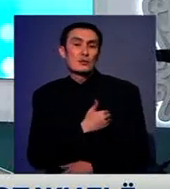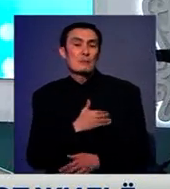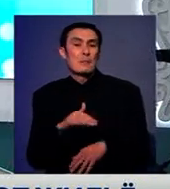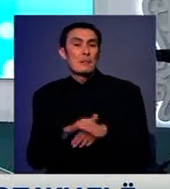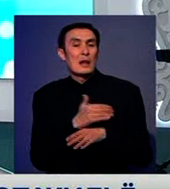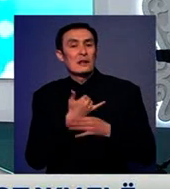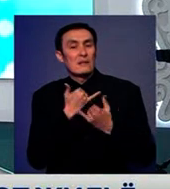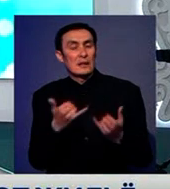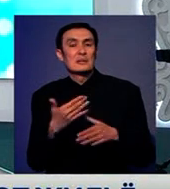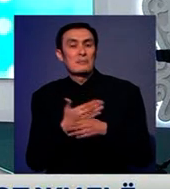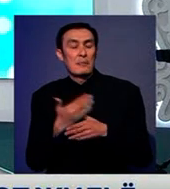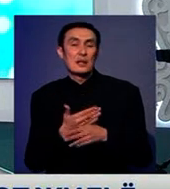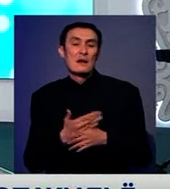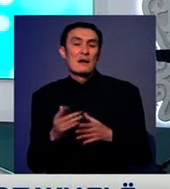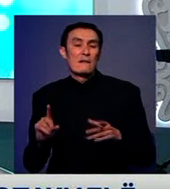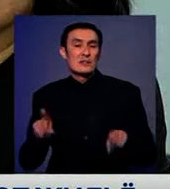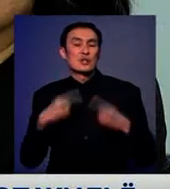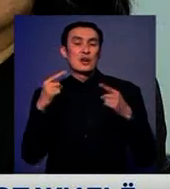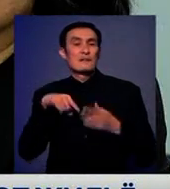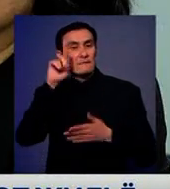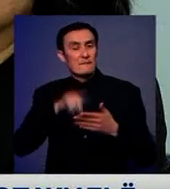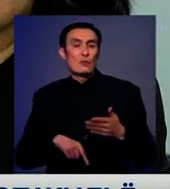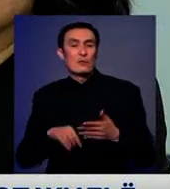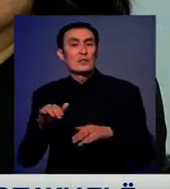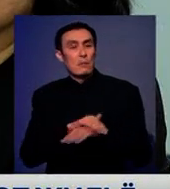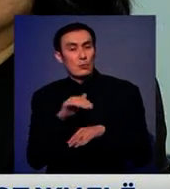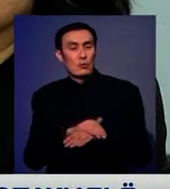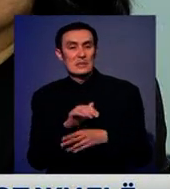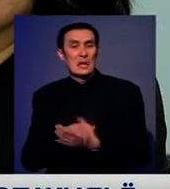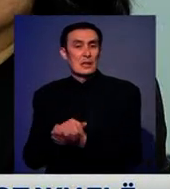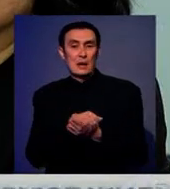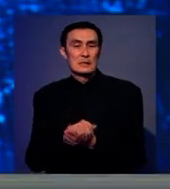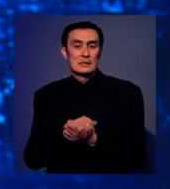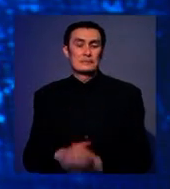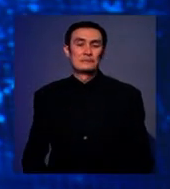благотворительности, возрождают в людях веру в добро и солидарность.